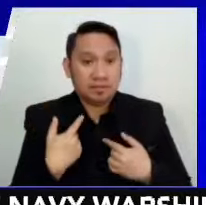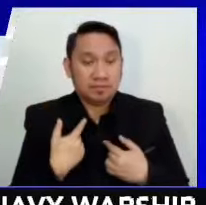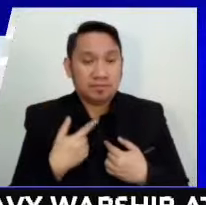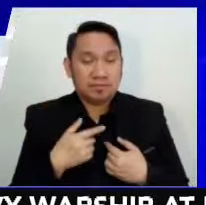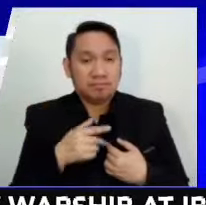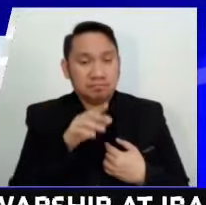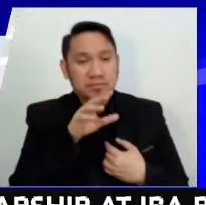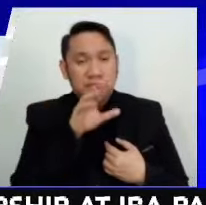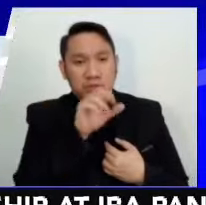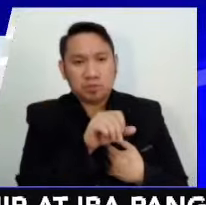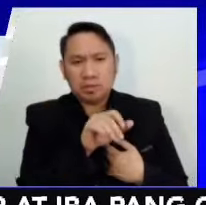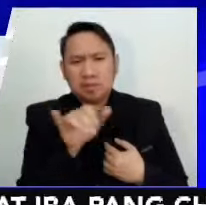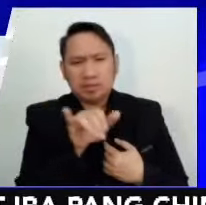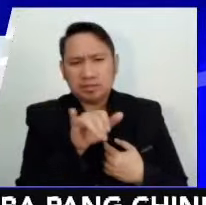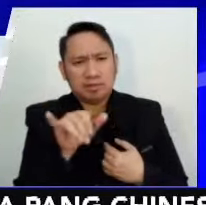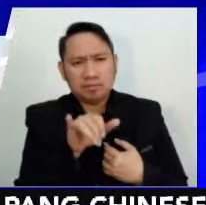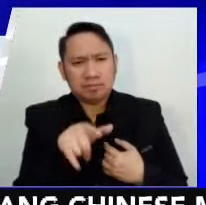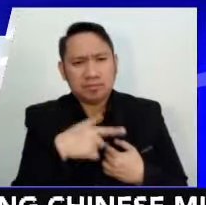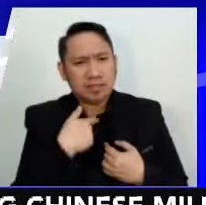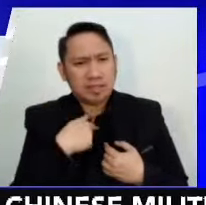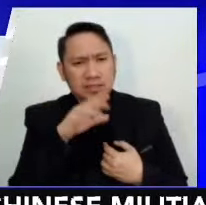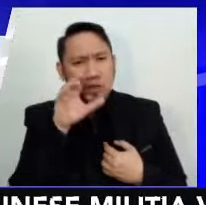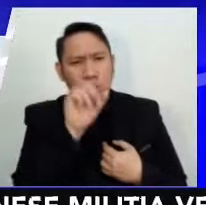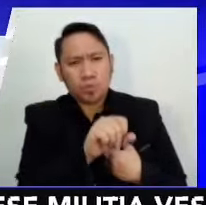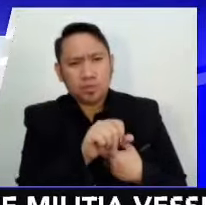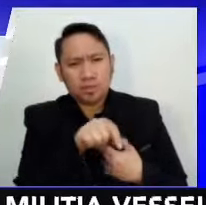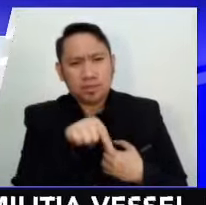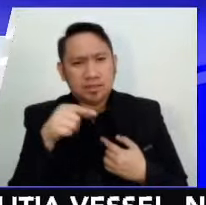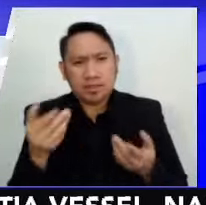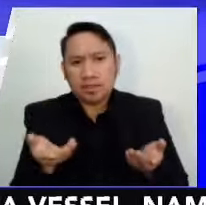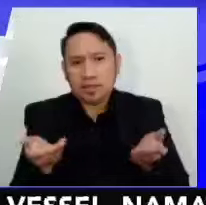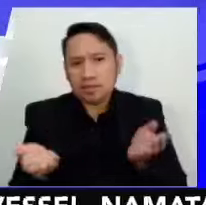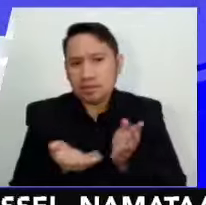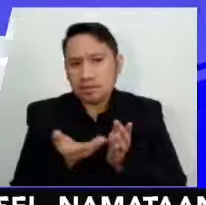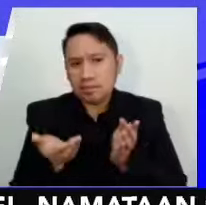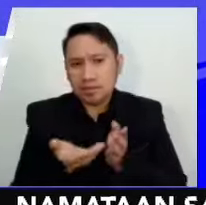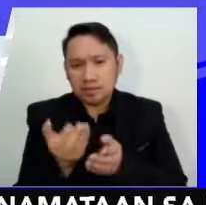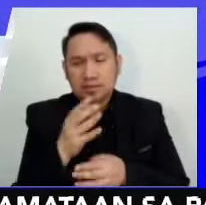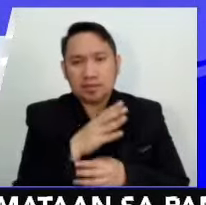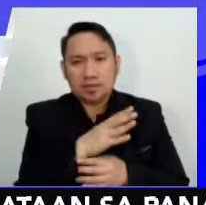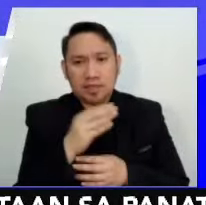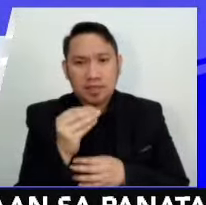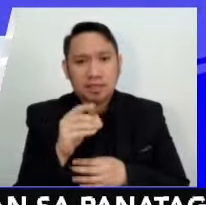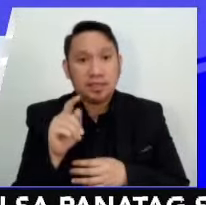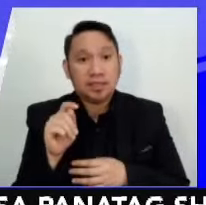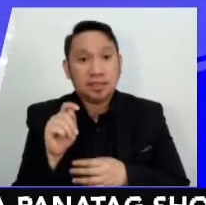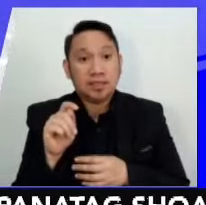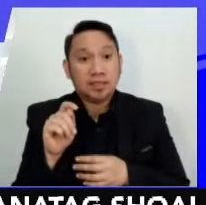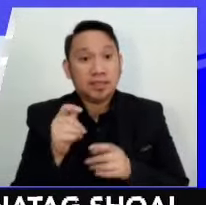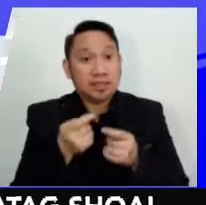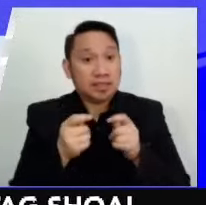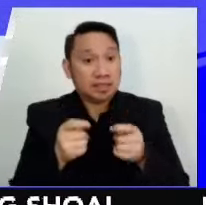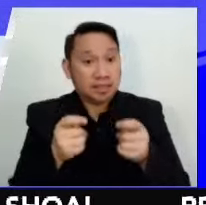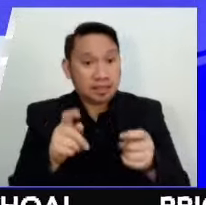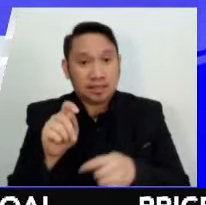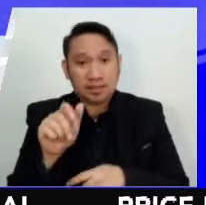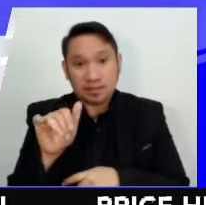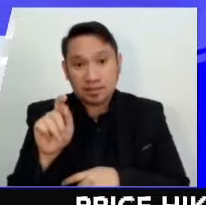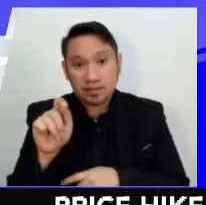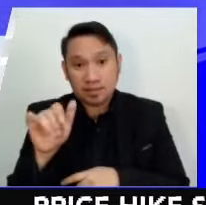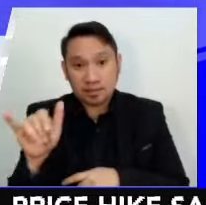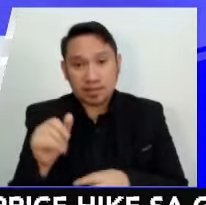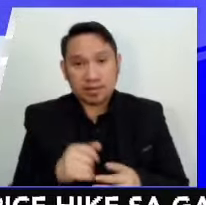kaso, ma'am, nahuli na rin dito sa Pasig at sa Taytay. Tumangging humarap sa kamera ang 30 anyos na